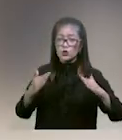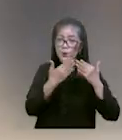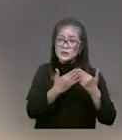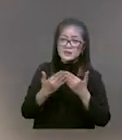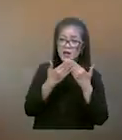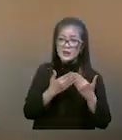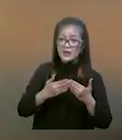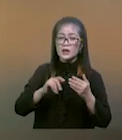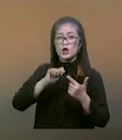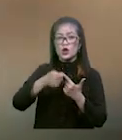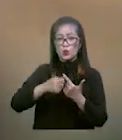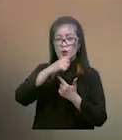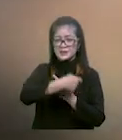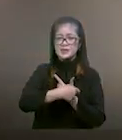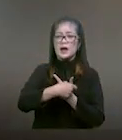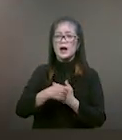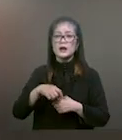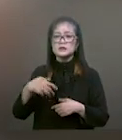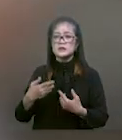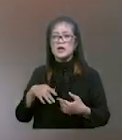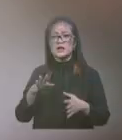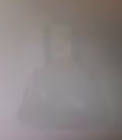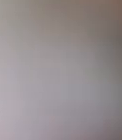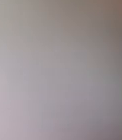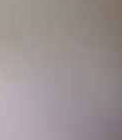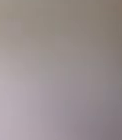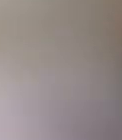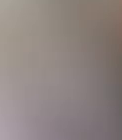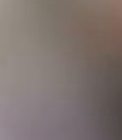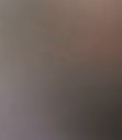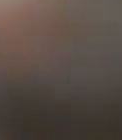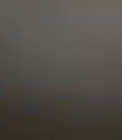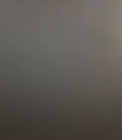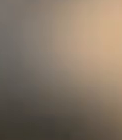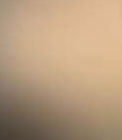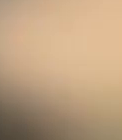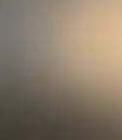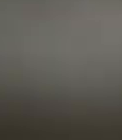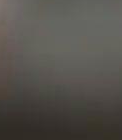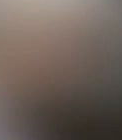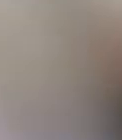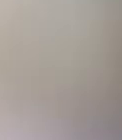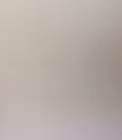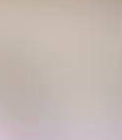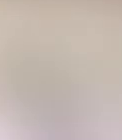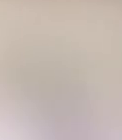Lumajang Jawa Timur relawan hendak mengevakuasi seluruh penghuni Pondok karena berada di zona merah namun ditolak